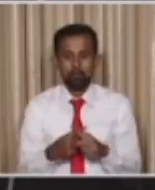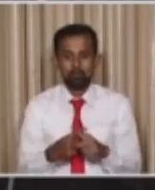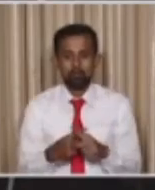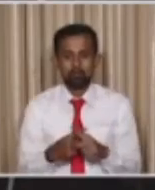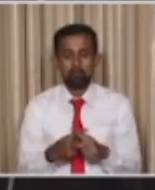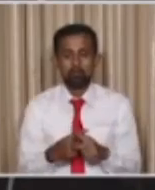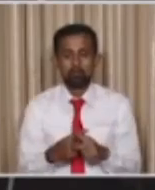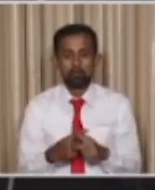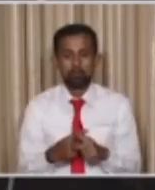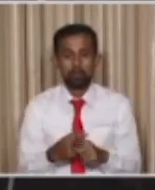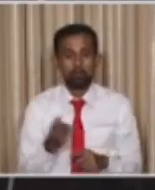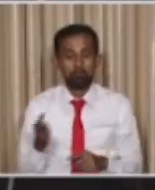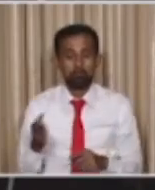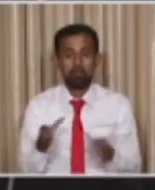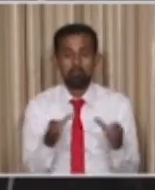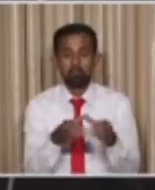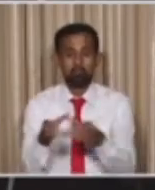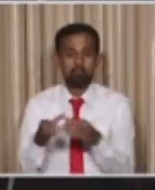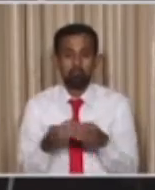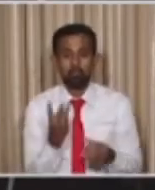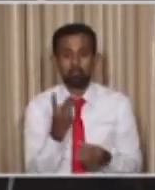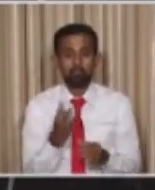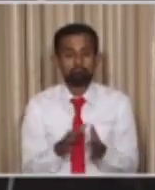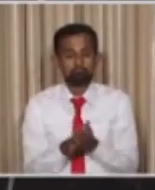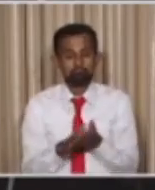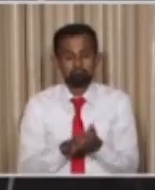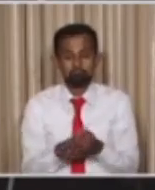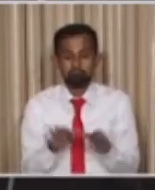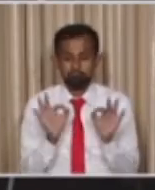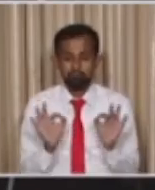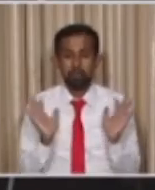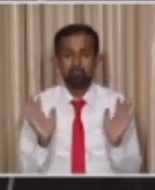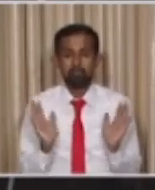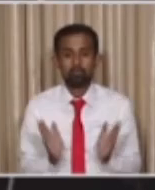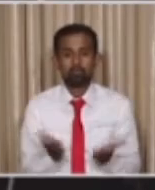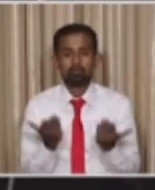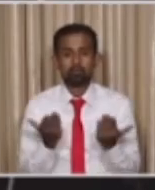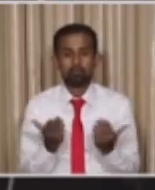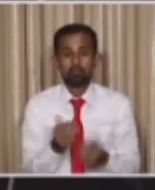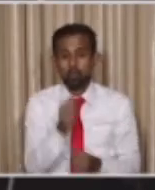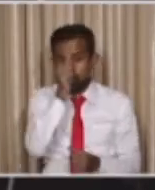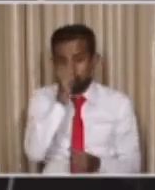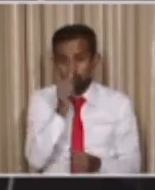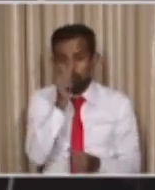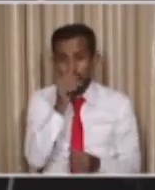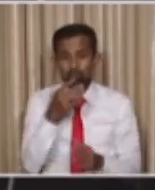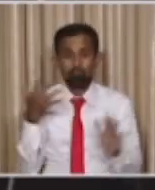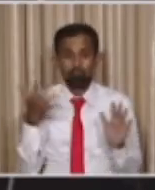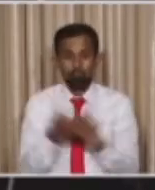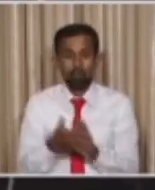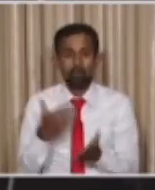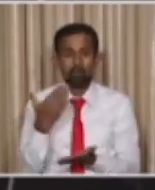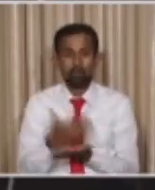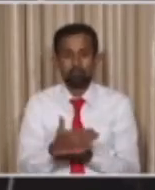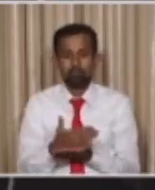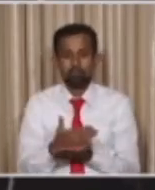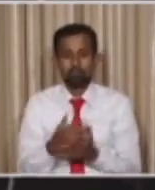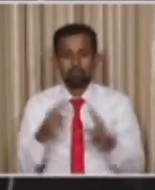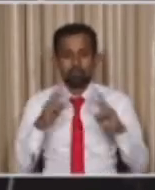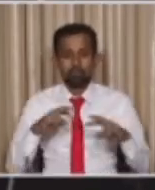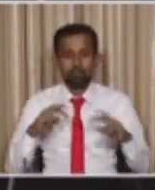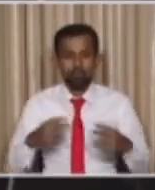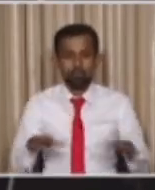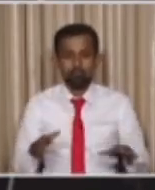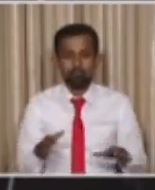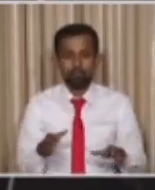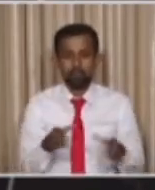නිසා මේ මේ ආයතන තුන කාර්යක්ෂම ආයතන කරන්න. මේ ආයතන වල තියෙන වංචා දූෂණ නවත්තන්න. දැන් සමීක්ෂණයක් කරලා තියෙනවා